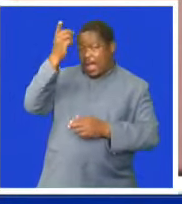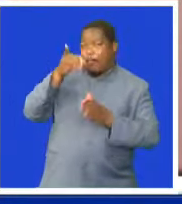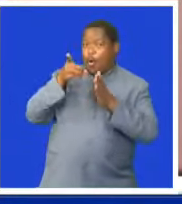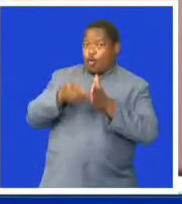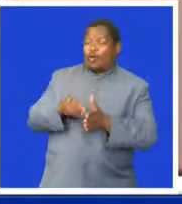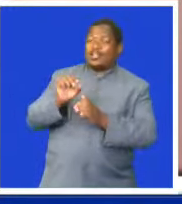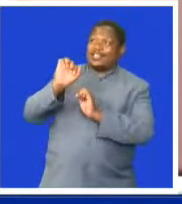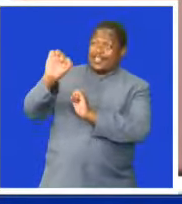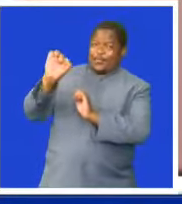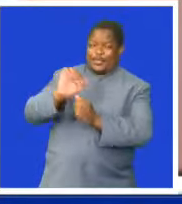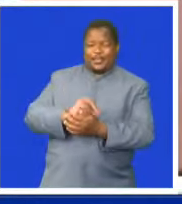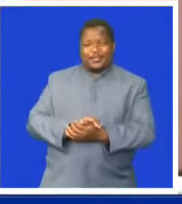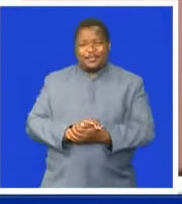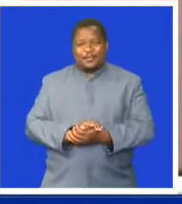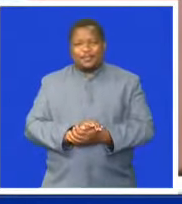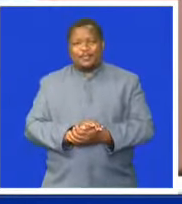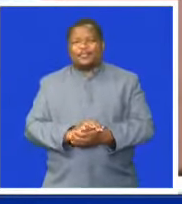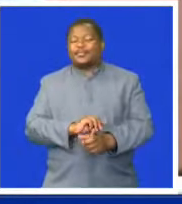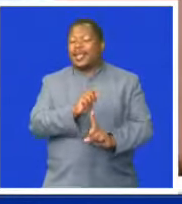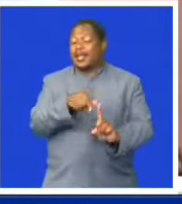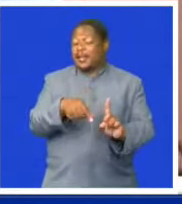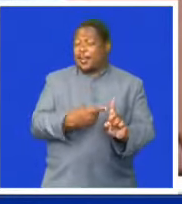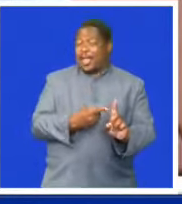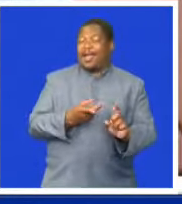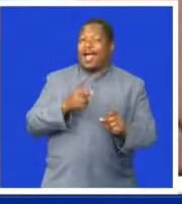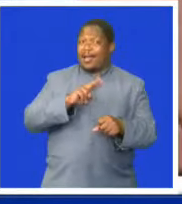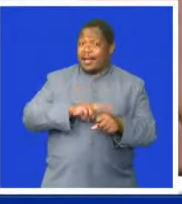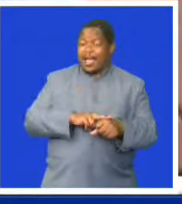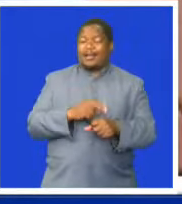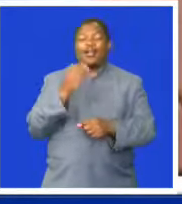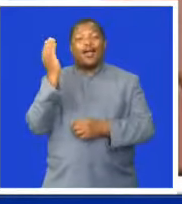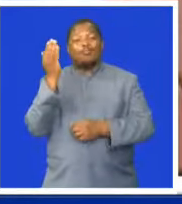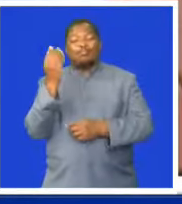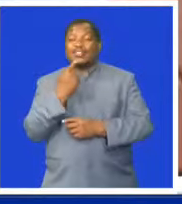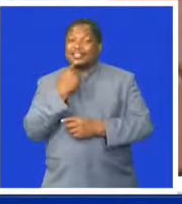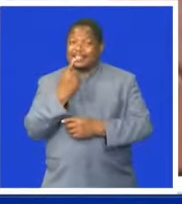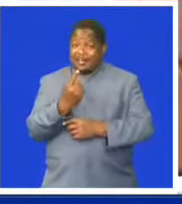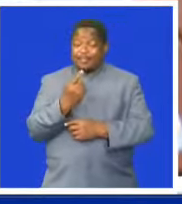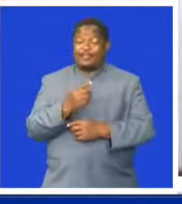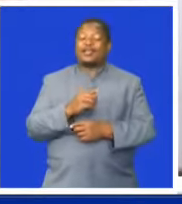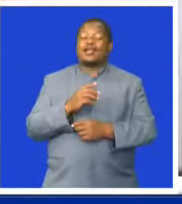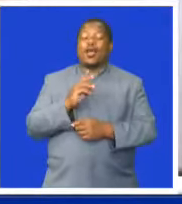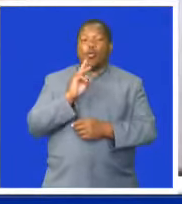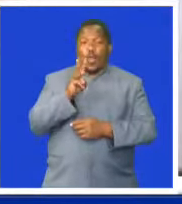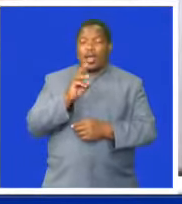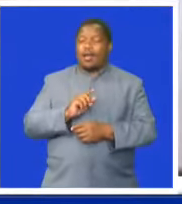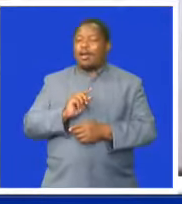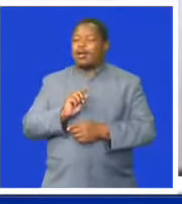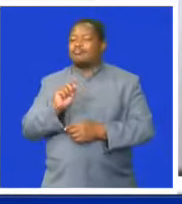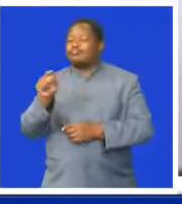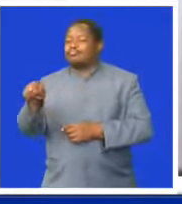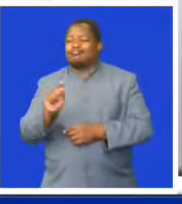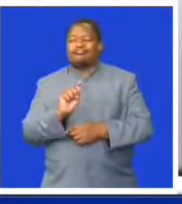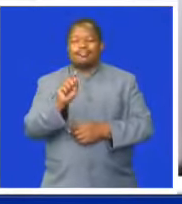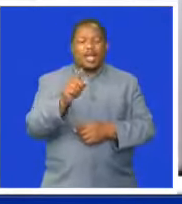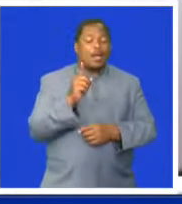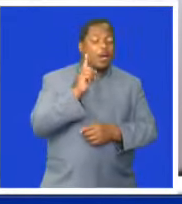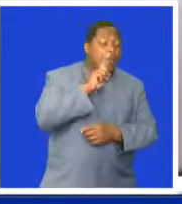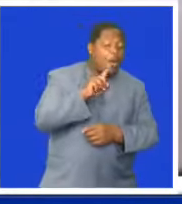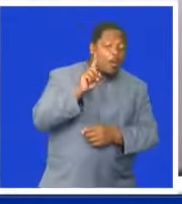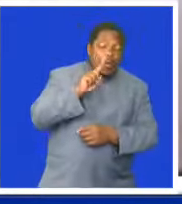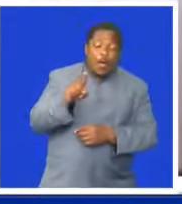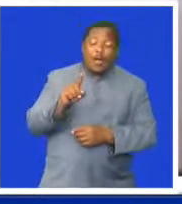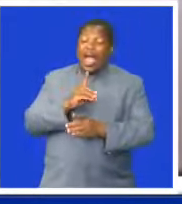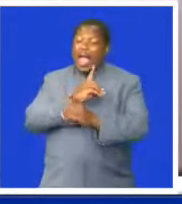batobe bahamba balandzelela ukuthi ngabe vele lamacembu ayilandzela yini le migomo lebekwe uhulumende kanye na inhlangano yebhola. Licembu lelinye